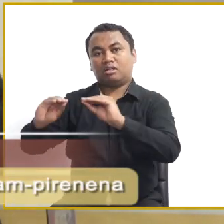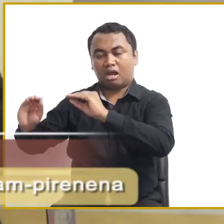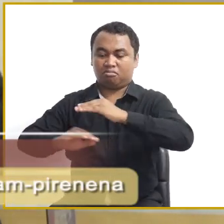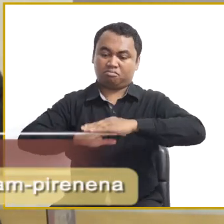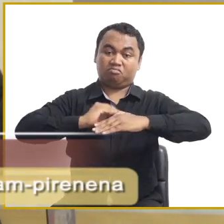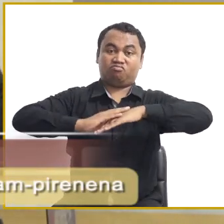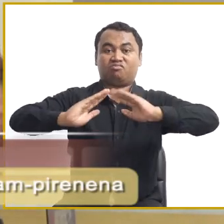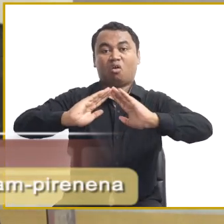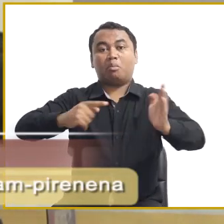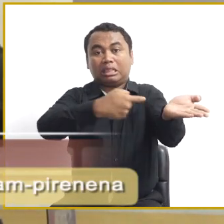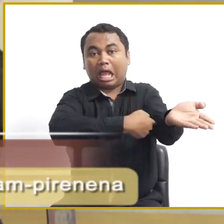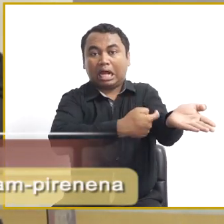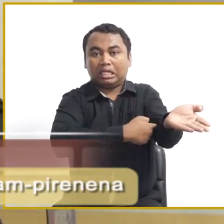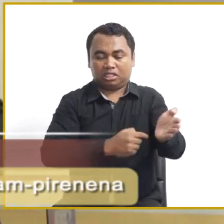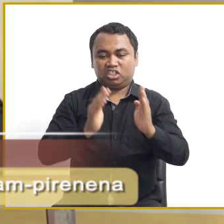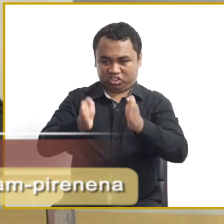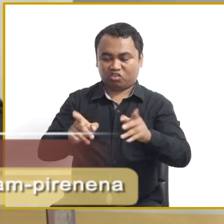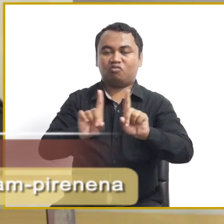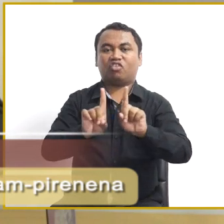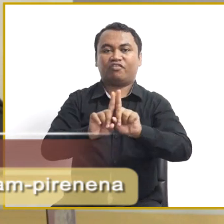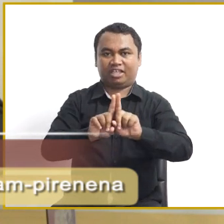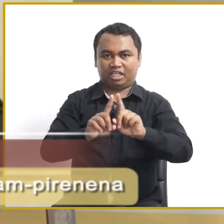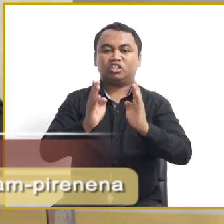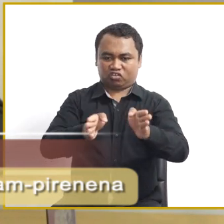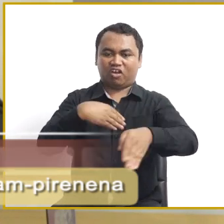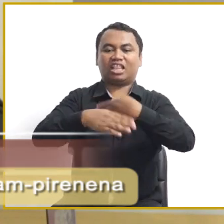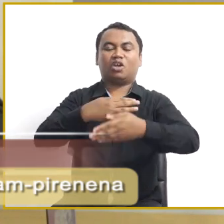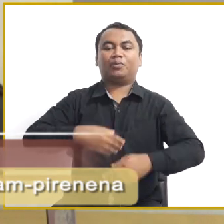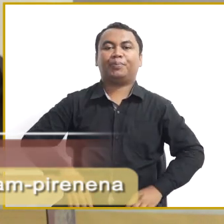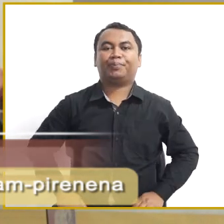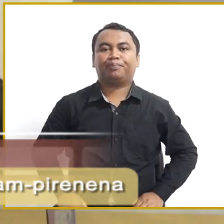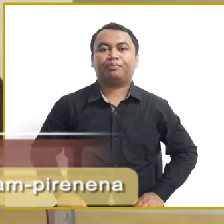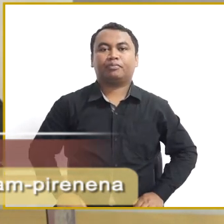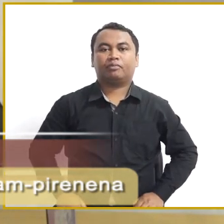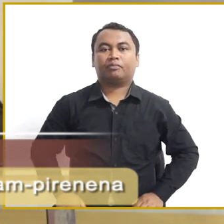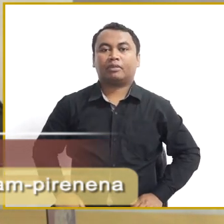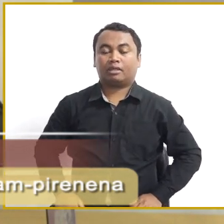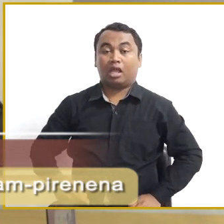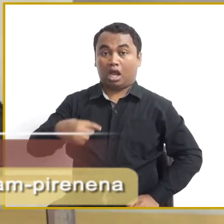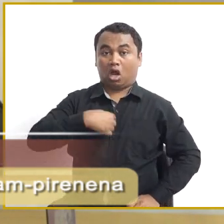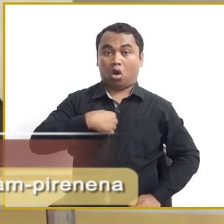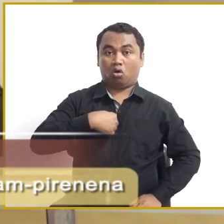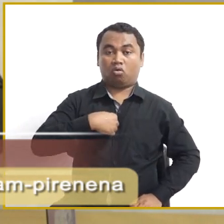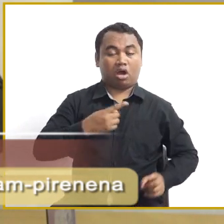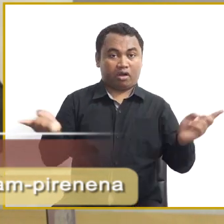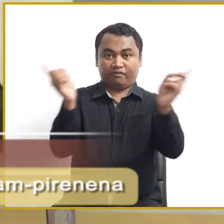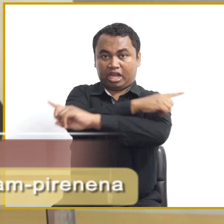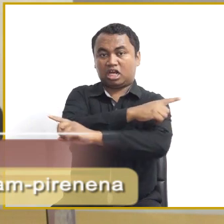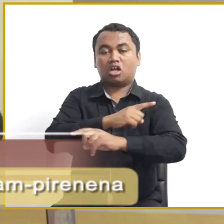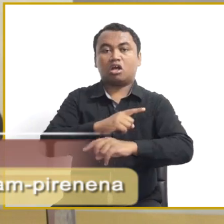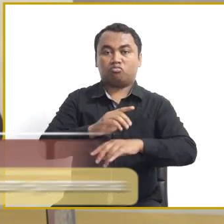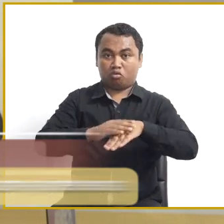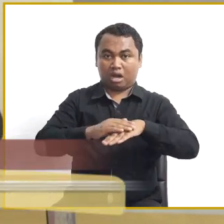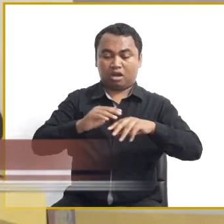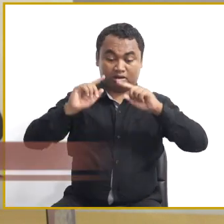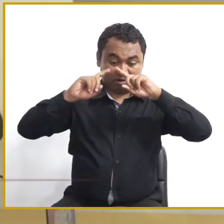hôpitaly. Izany izany anisany zavatra andeha ho ataontsika daholo. Raha iverenako izany ny atao amin'ilay resaka hoe